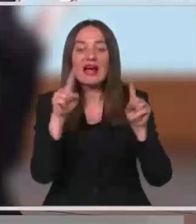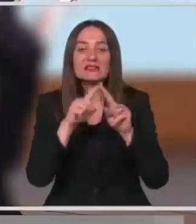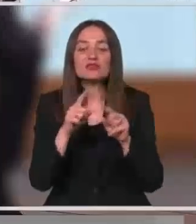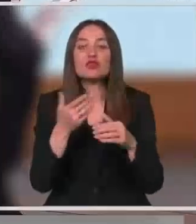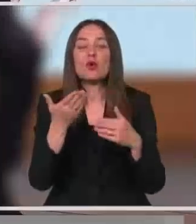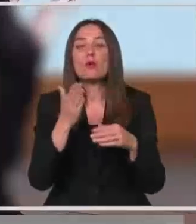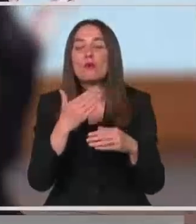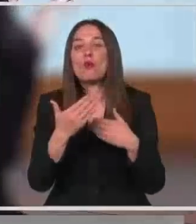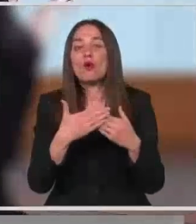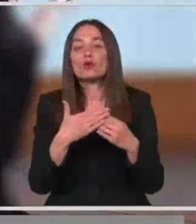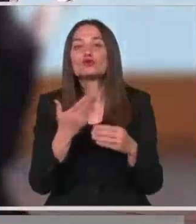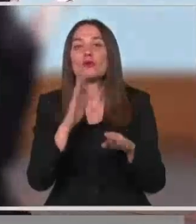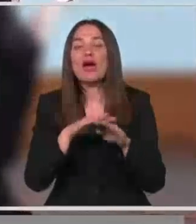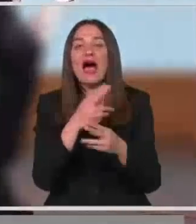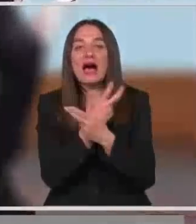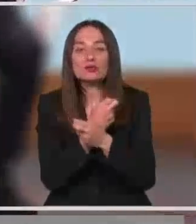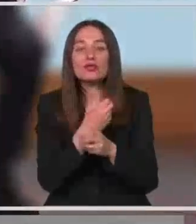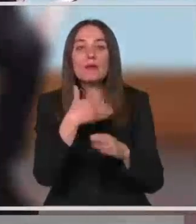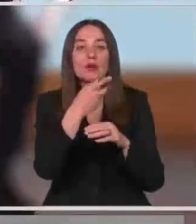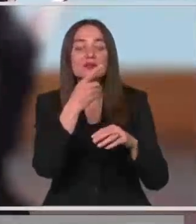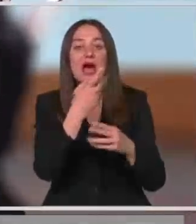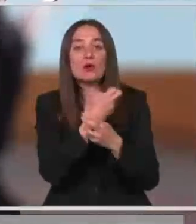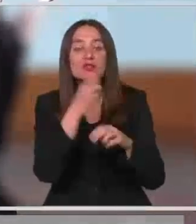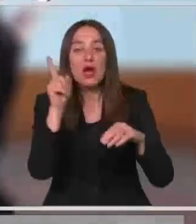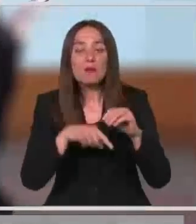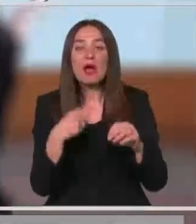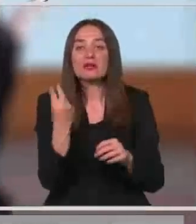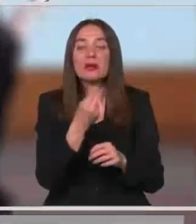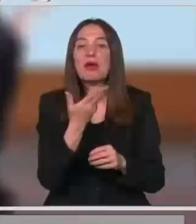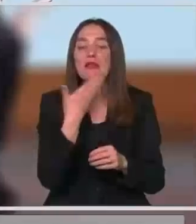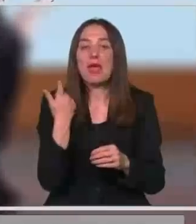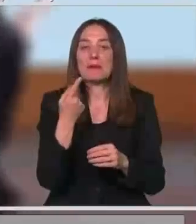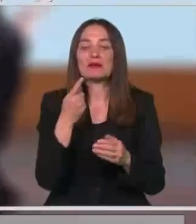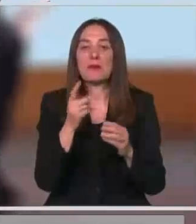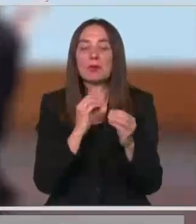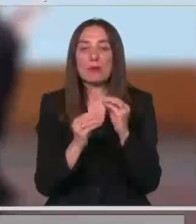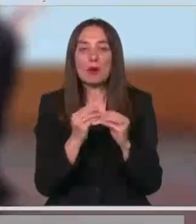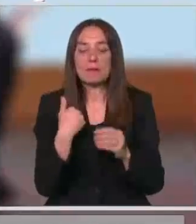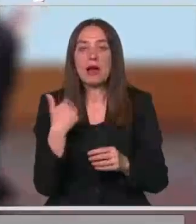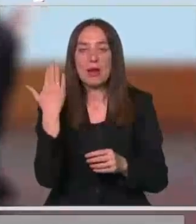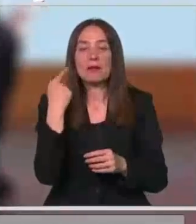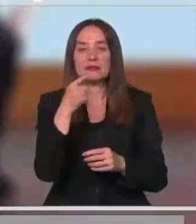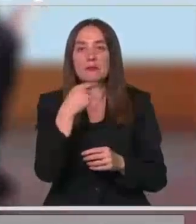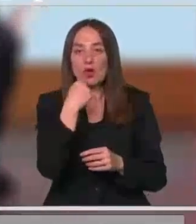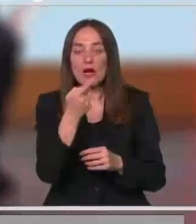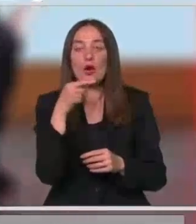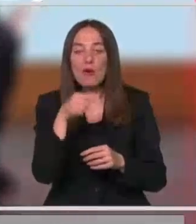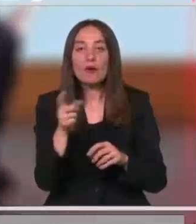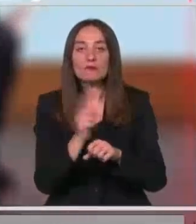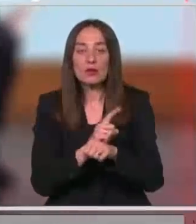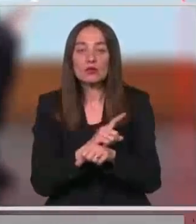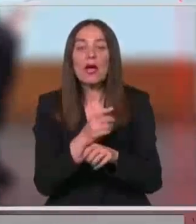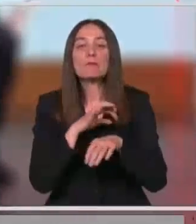odnosu na, recimo, Austriju, pa onda Austrija otpušta radnike, a u Srbiji nemate taj problem? Malo pre sam to rekao. Dakle, u ovom